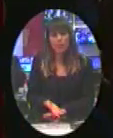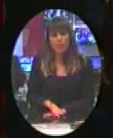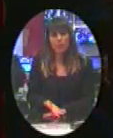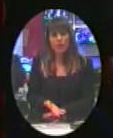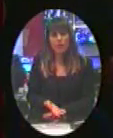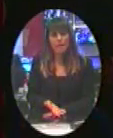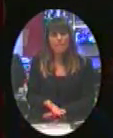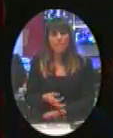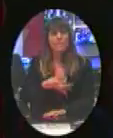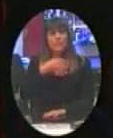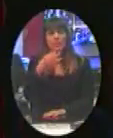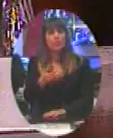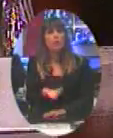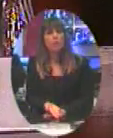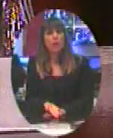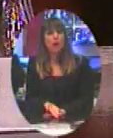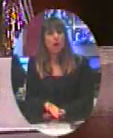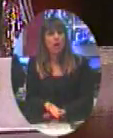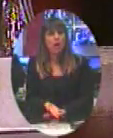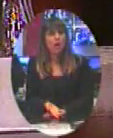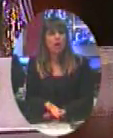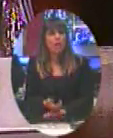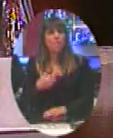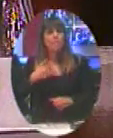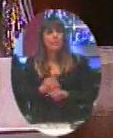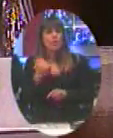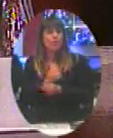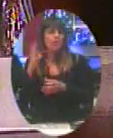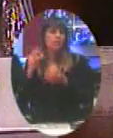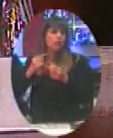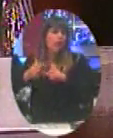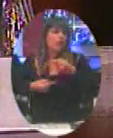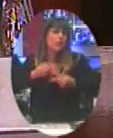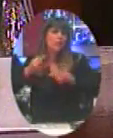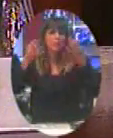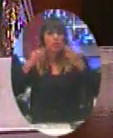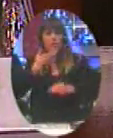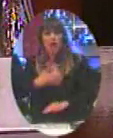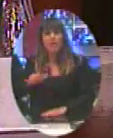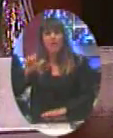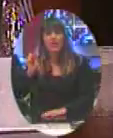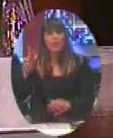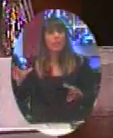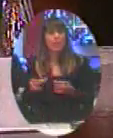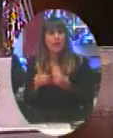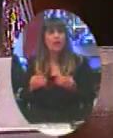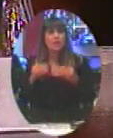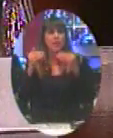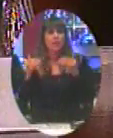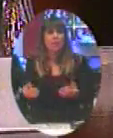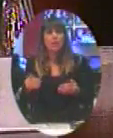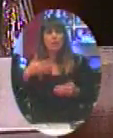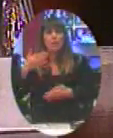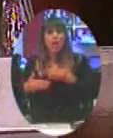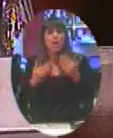החלטה צבאית או זאת החלטה של הרב צה"ל. אני עובדת רבות עם כבוד הרב אייל קרים, אנחנו מקדמים ביחד מהלכים